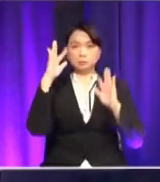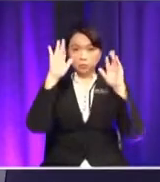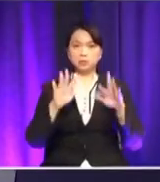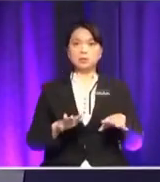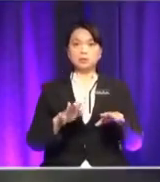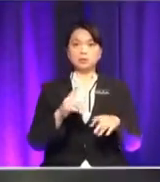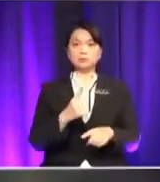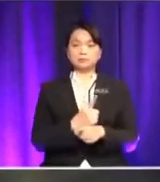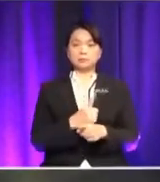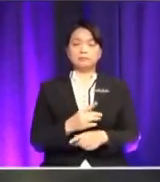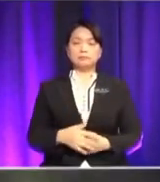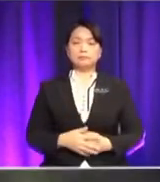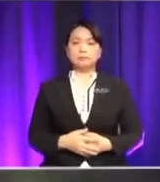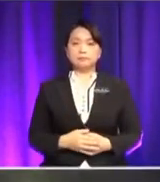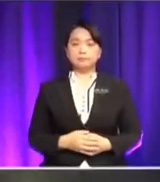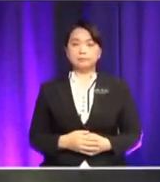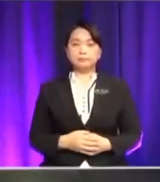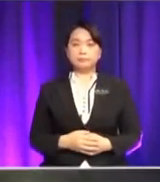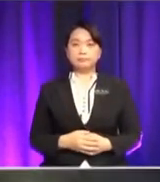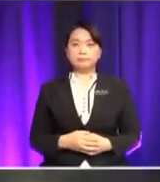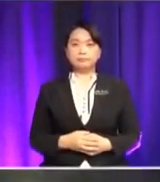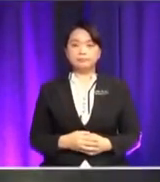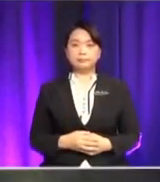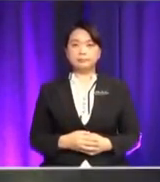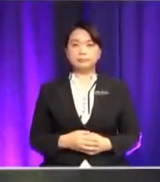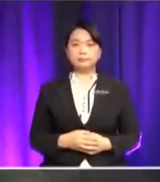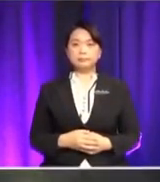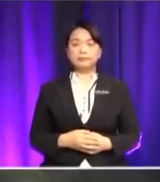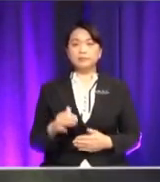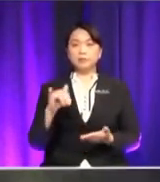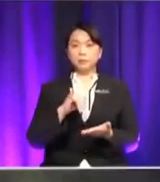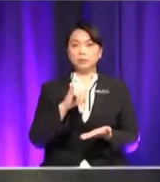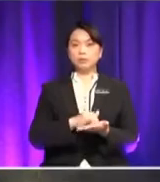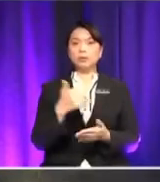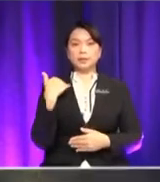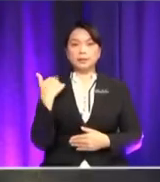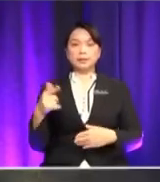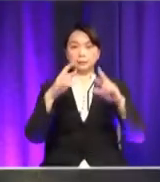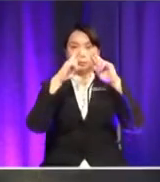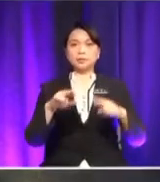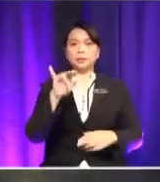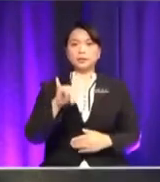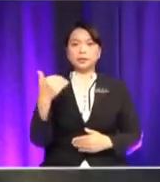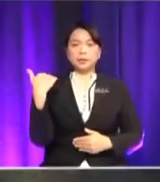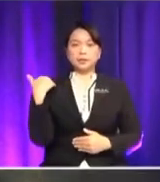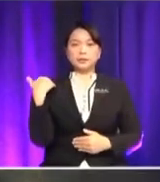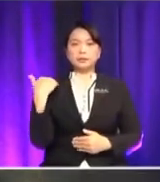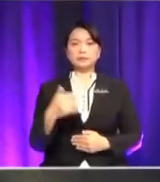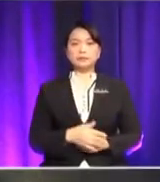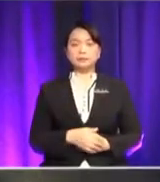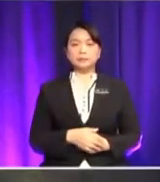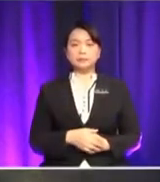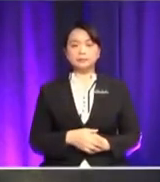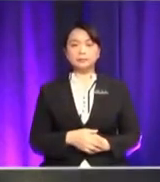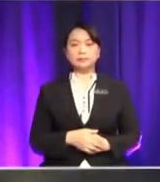itulah dia antara orang ketapel bumi terdapat di dunia termasuk di negara kita negara Malaysia Mungkin cukup Diteruskan